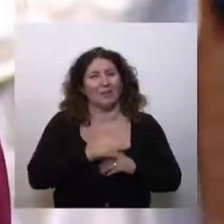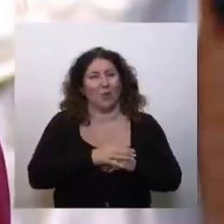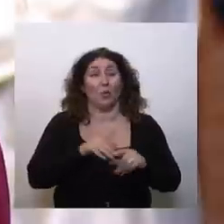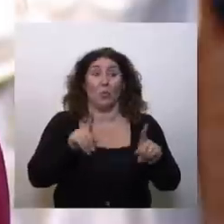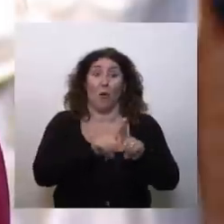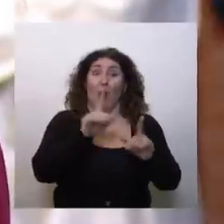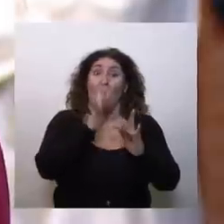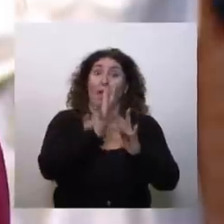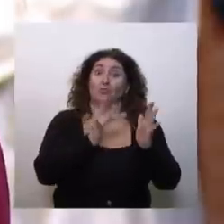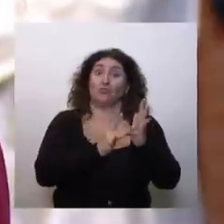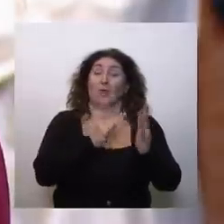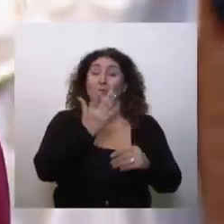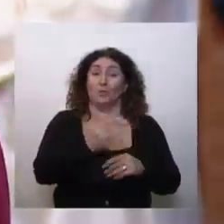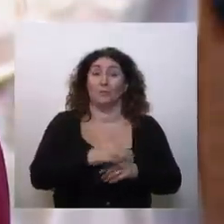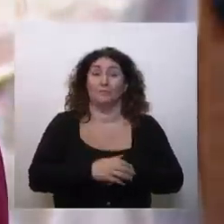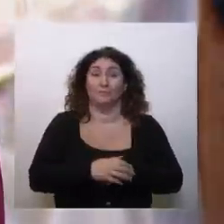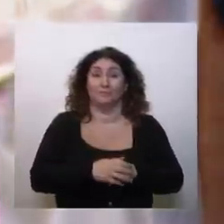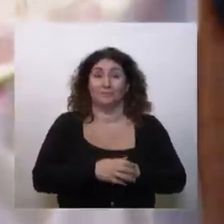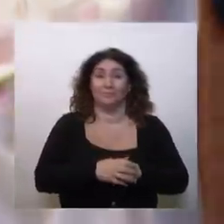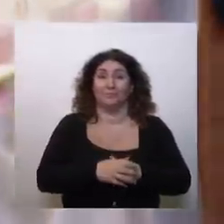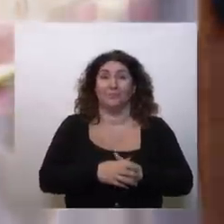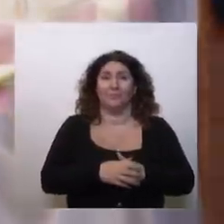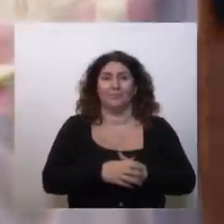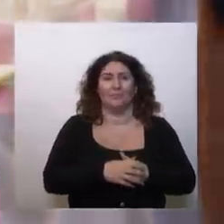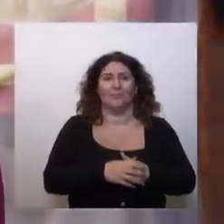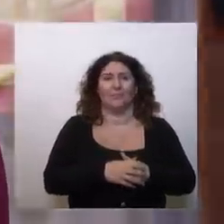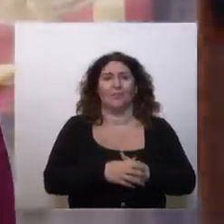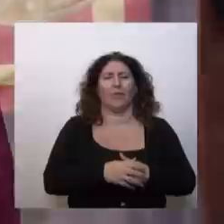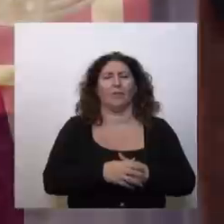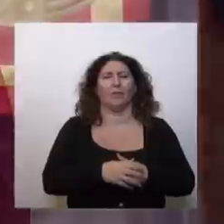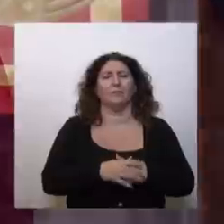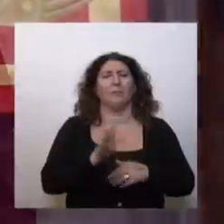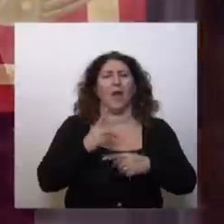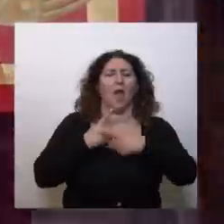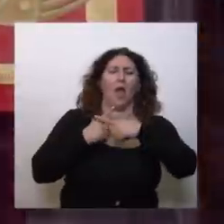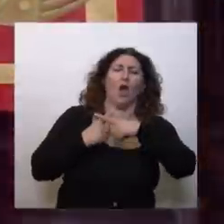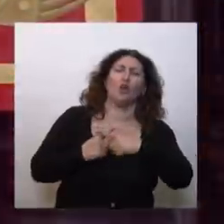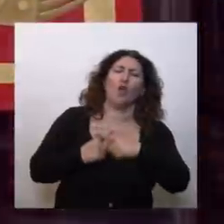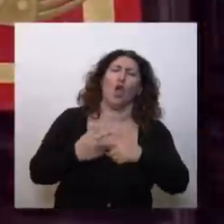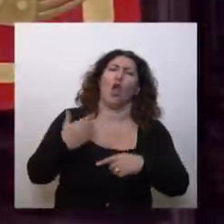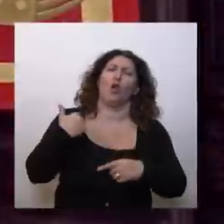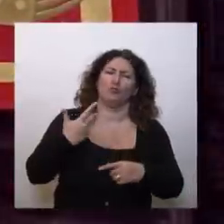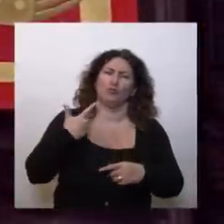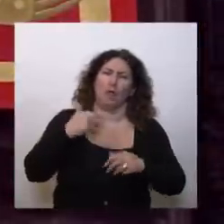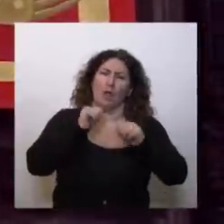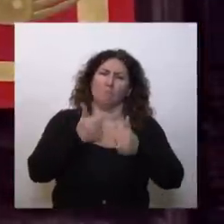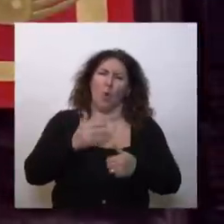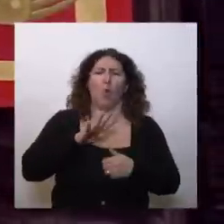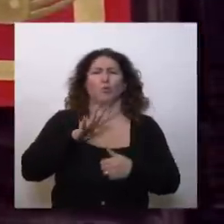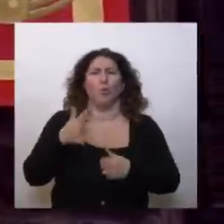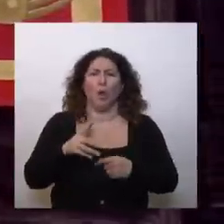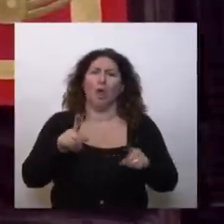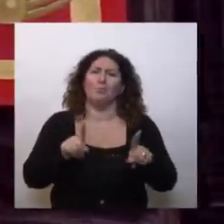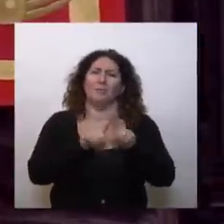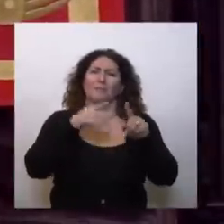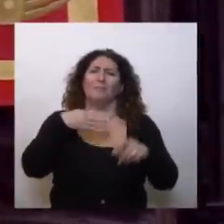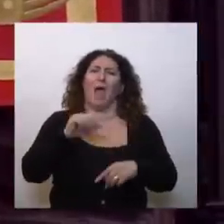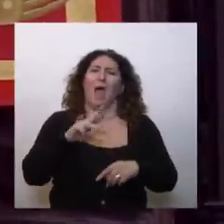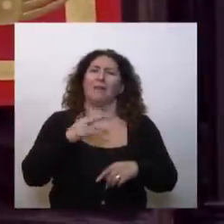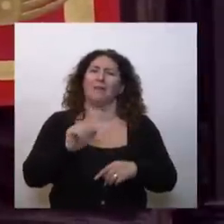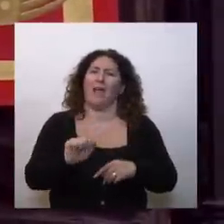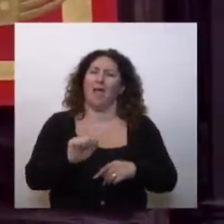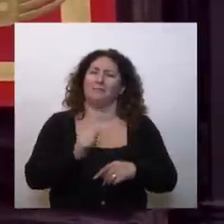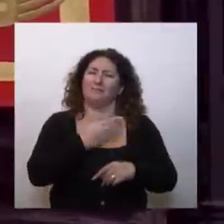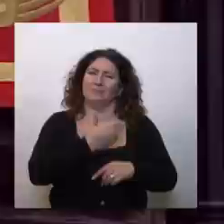per Gesù. C'è però un altro modo di portare la croce, quello di Maria, la madre di